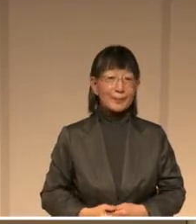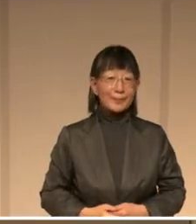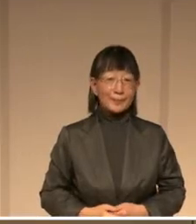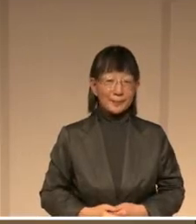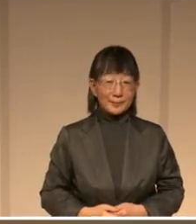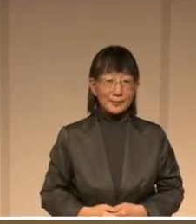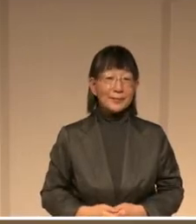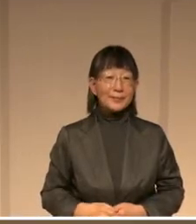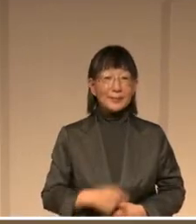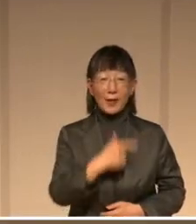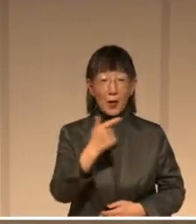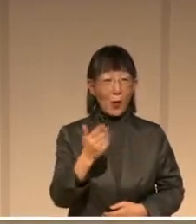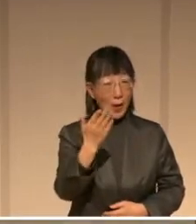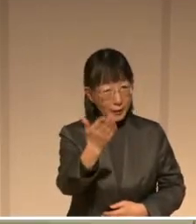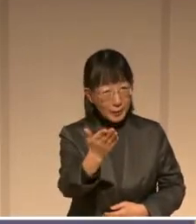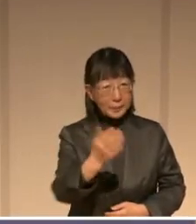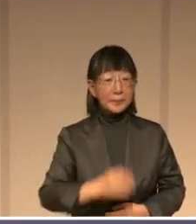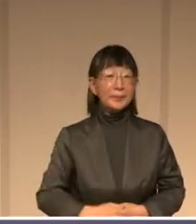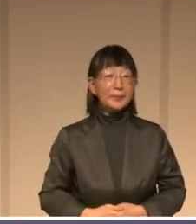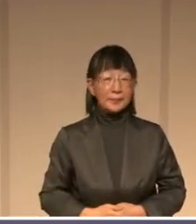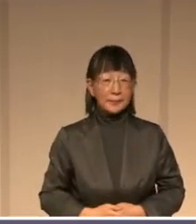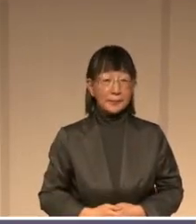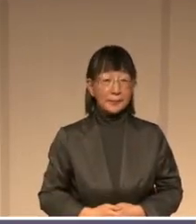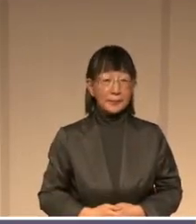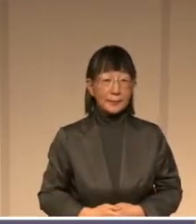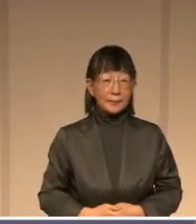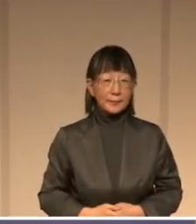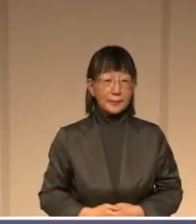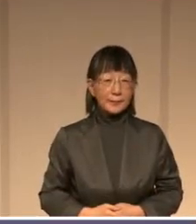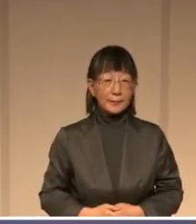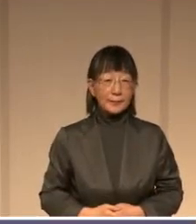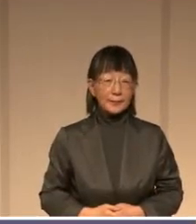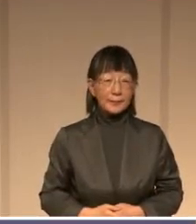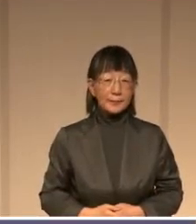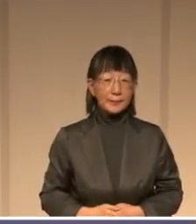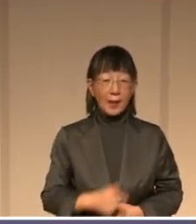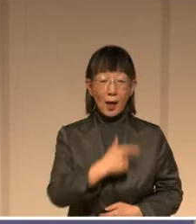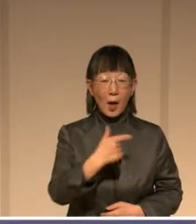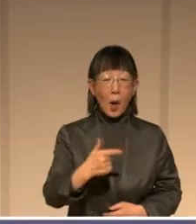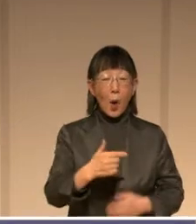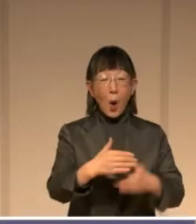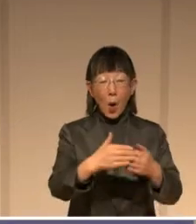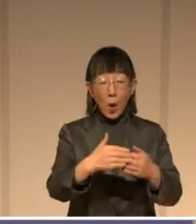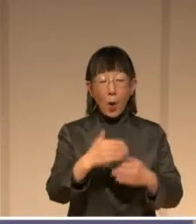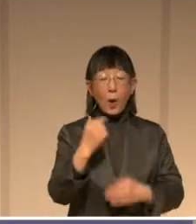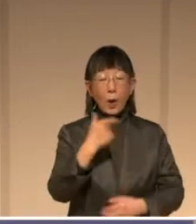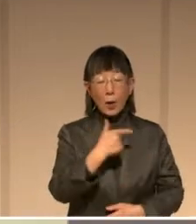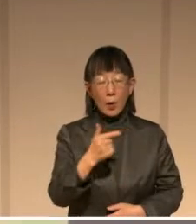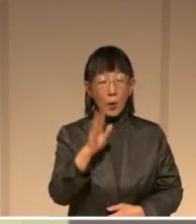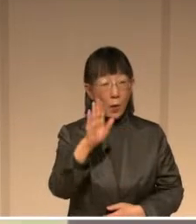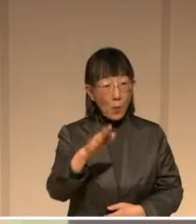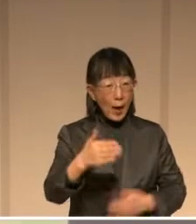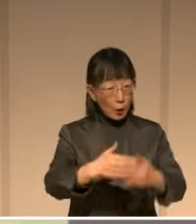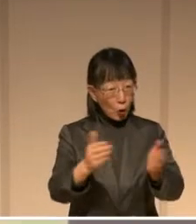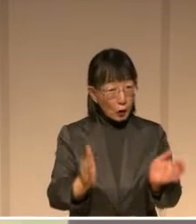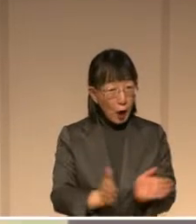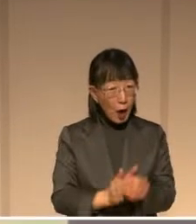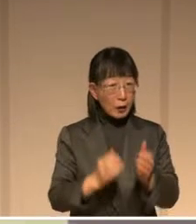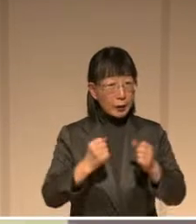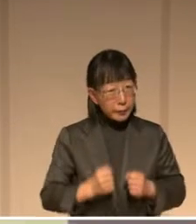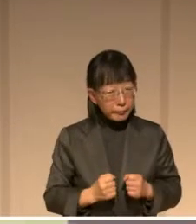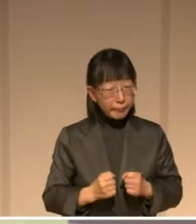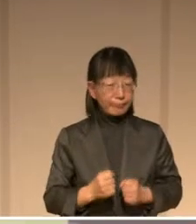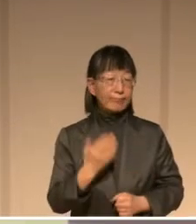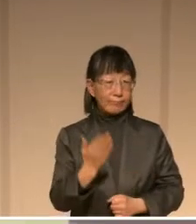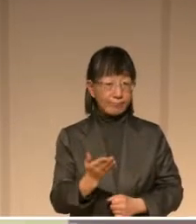いーはー悲哀が増えましたね配信の皆さんは今日から大前退院ですはいもう